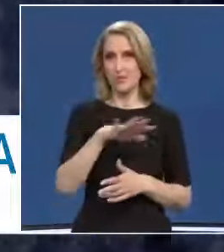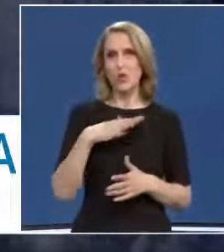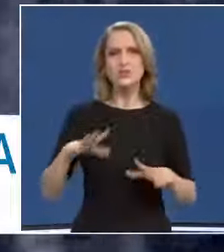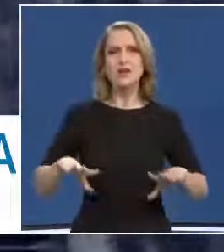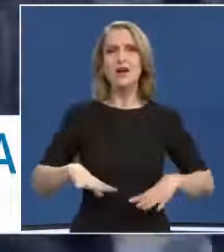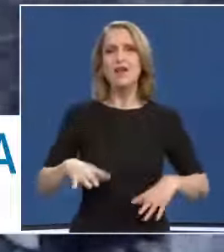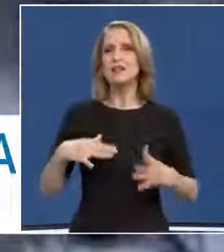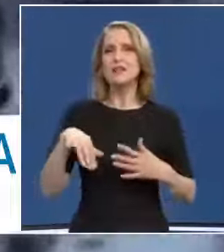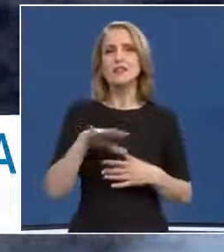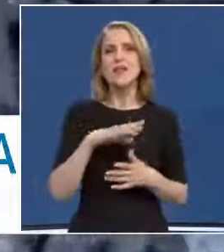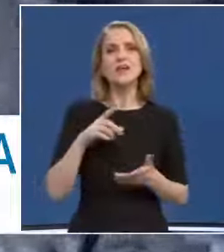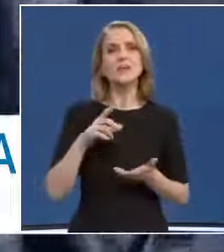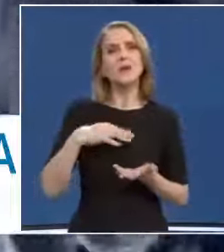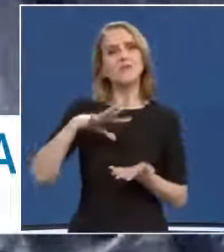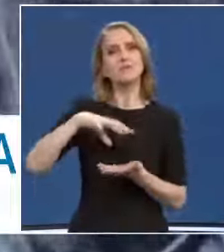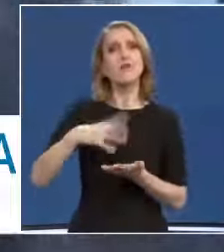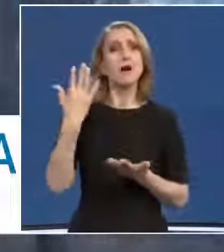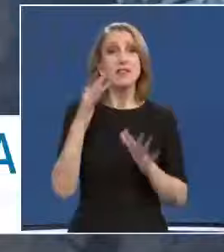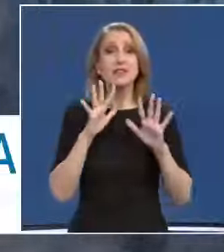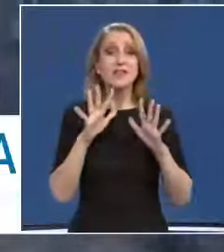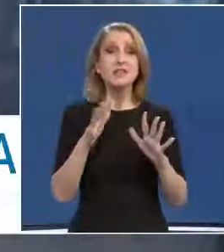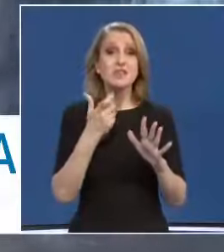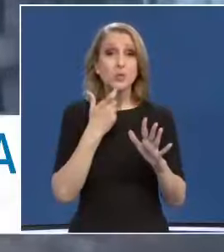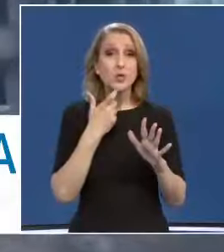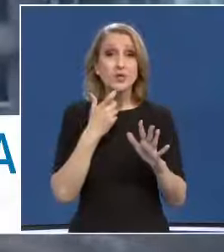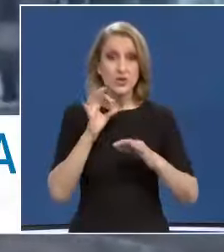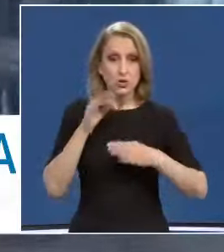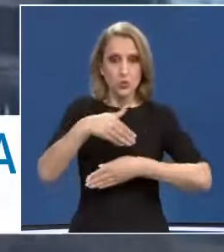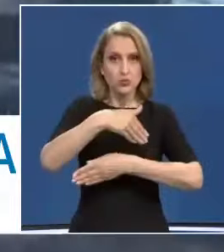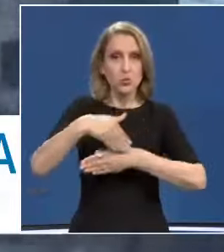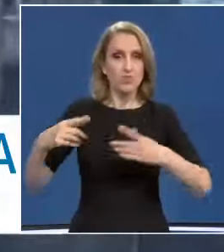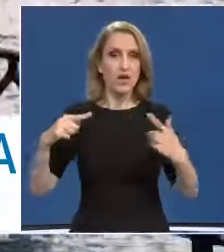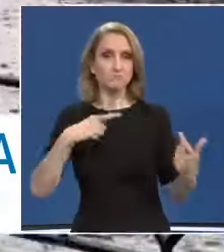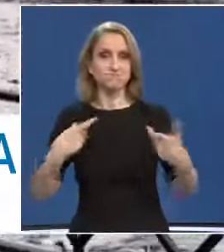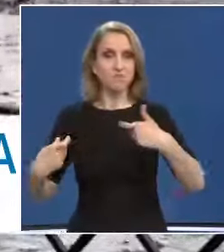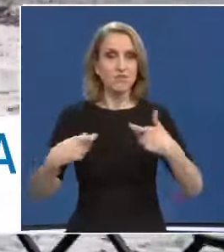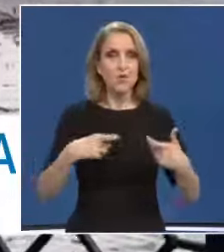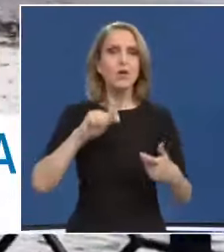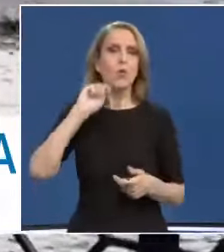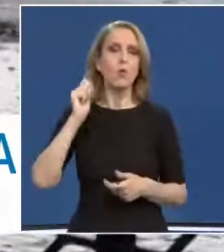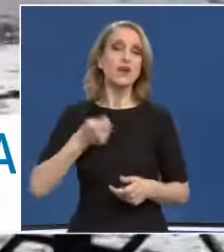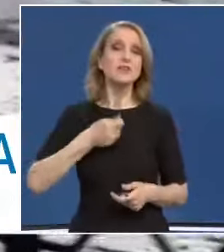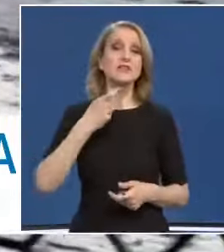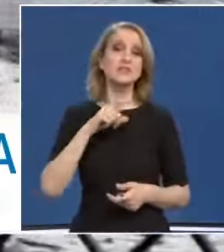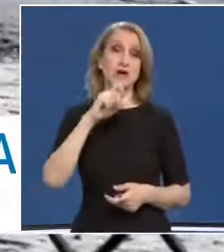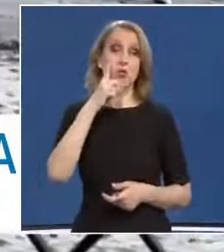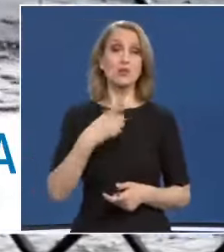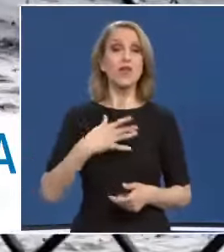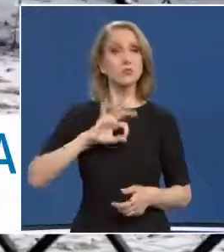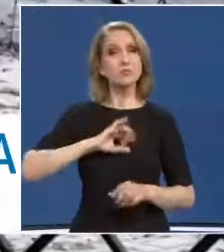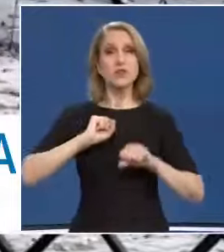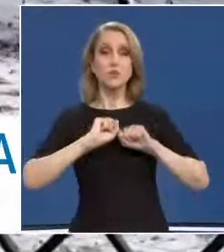отколкото стратегическо значение. От 10 години той е на самата фронтова линия и украинците се гордеят с успешната му